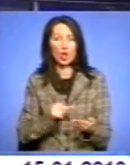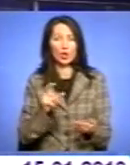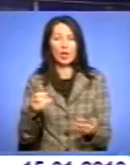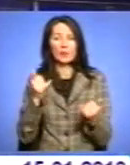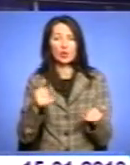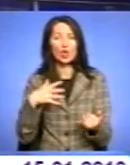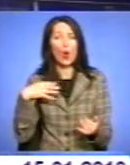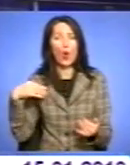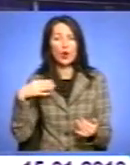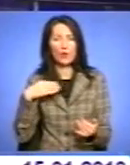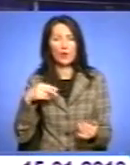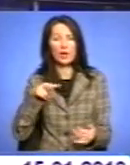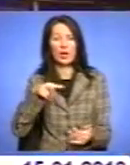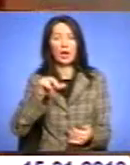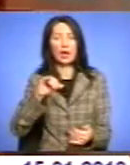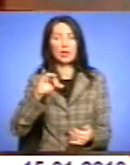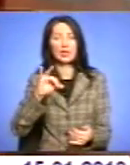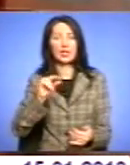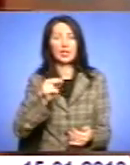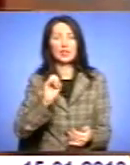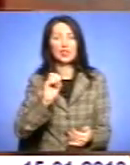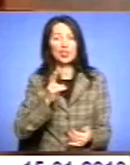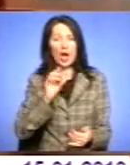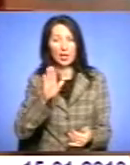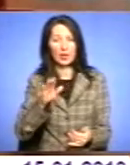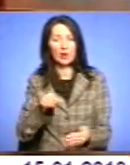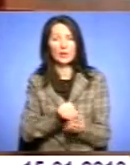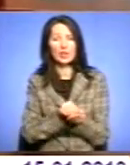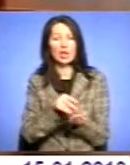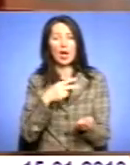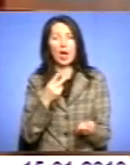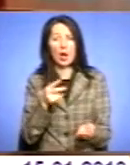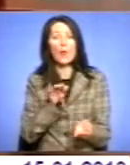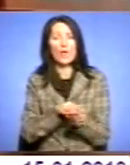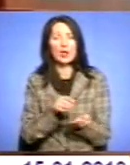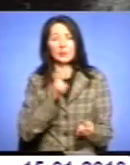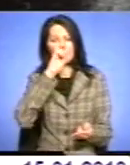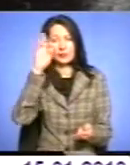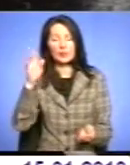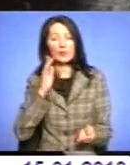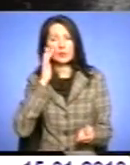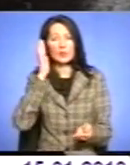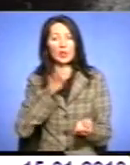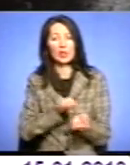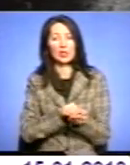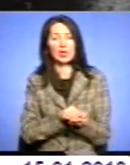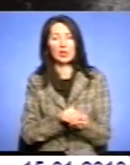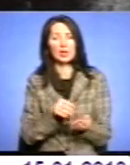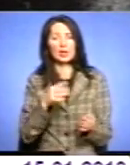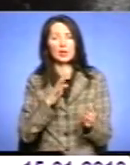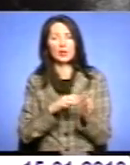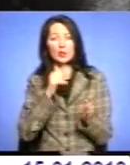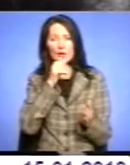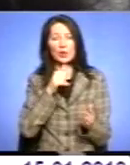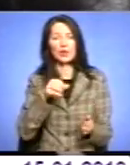Сьогодні у Львові на Личаківському кладовищі поховали відомого політика початку 90-х років, правозахисника, дисидента